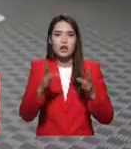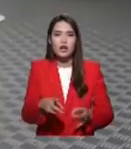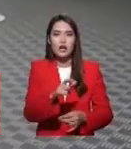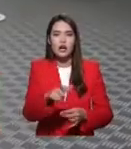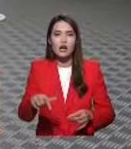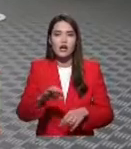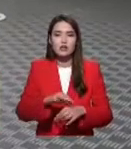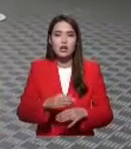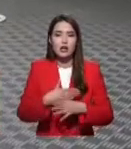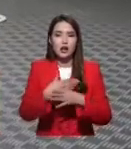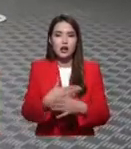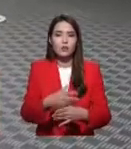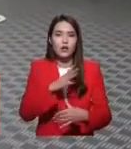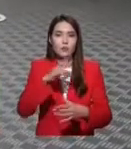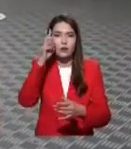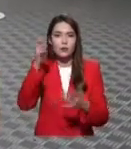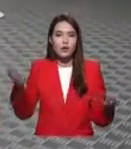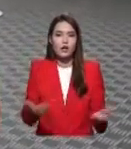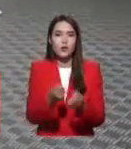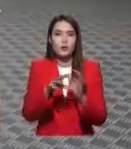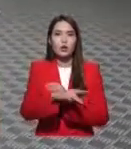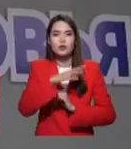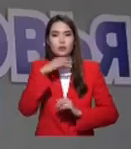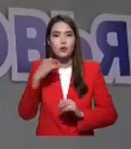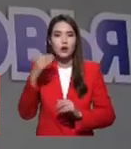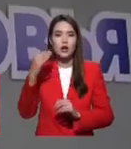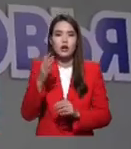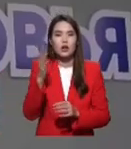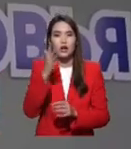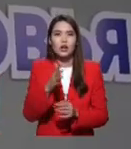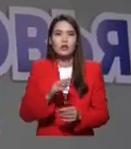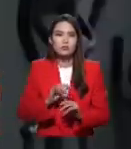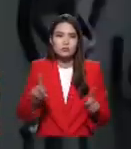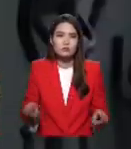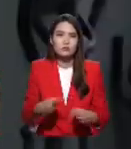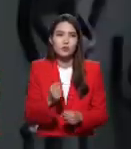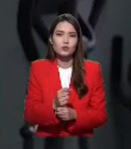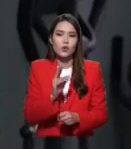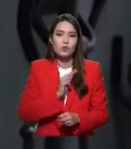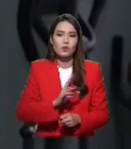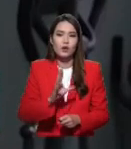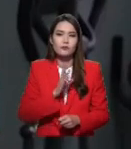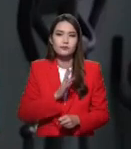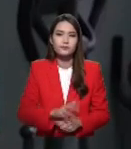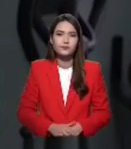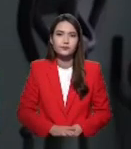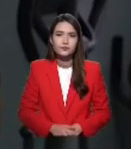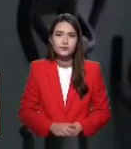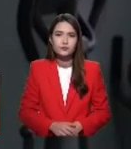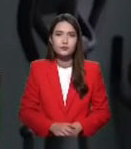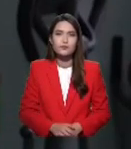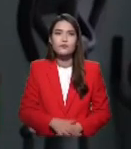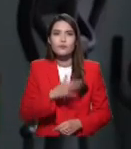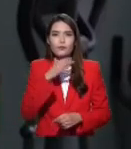көрсетуді үйреніпті. Мемлекет қолдауының арқасында көптен бергі арманы жүзеге асты. Всегда мечтал, думал, как бы... Қиналған